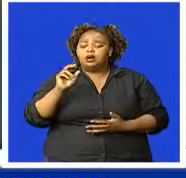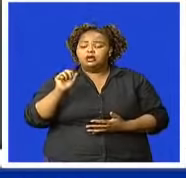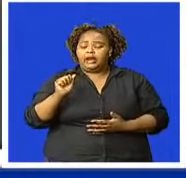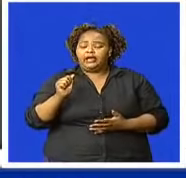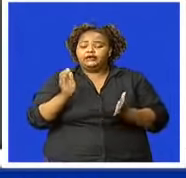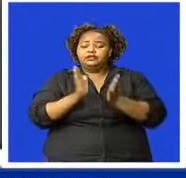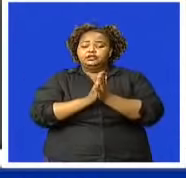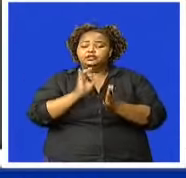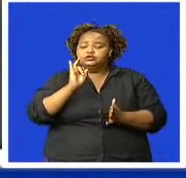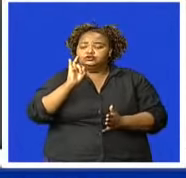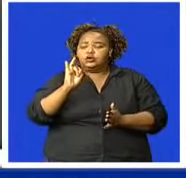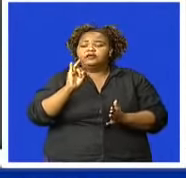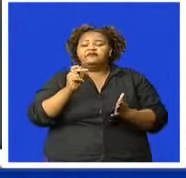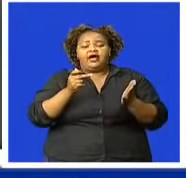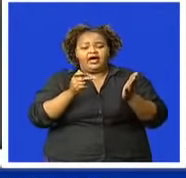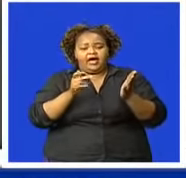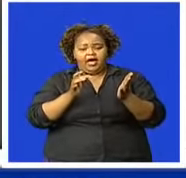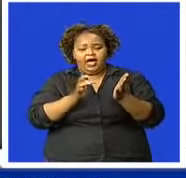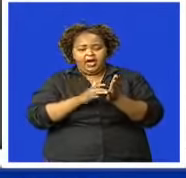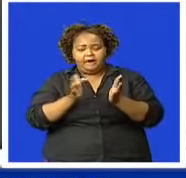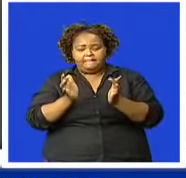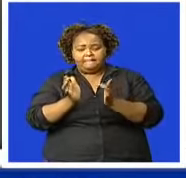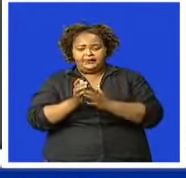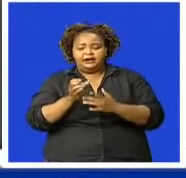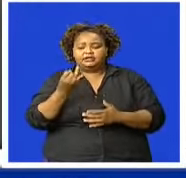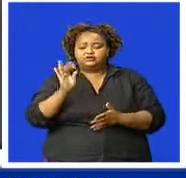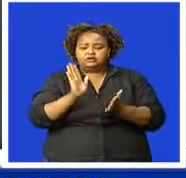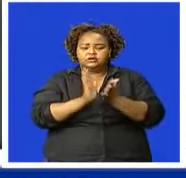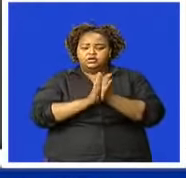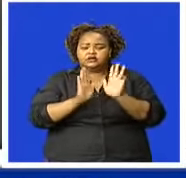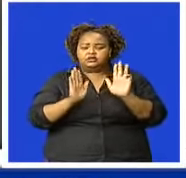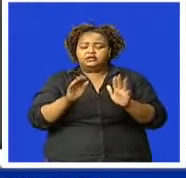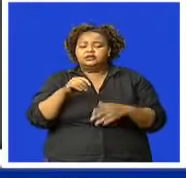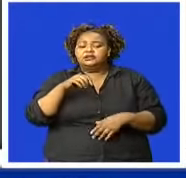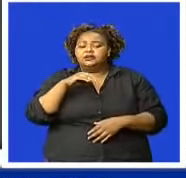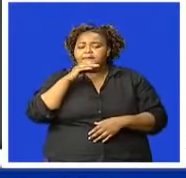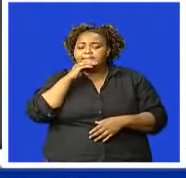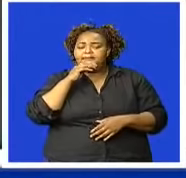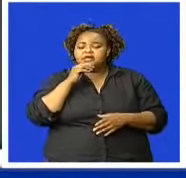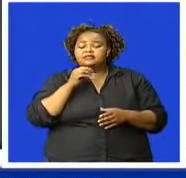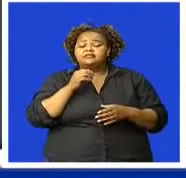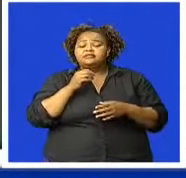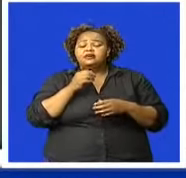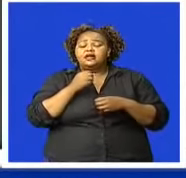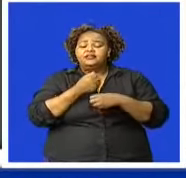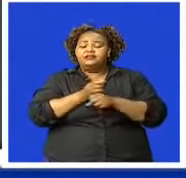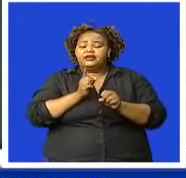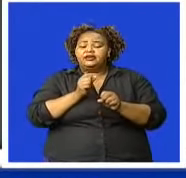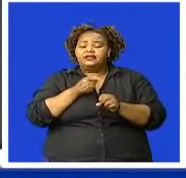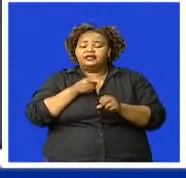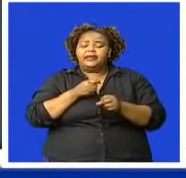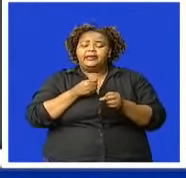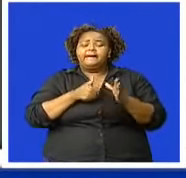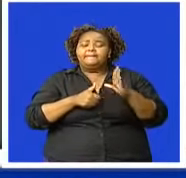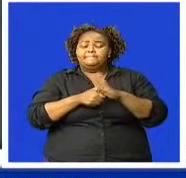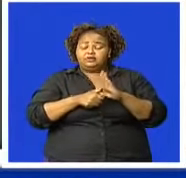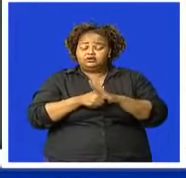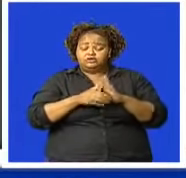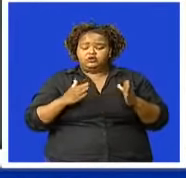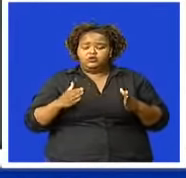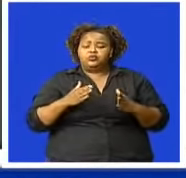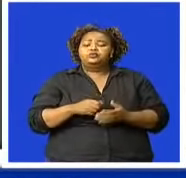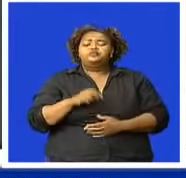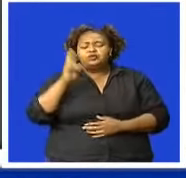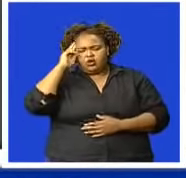2019 lelo deadline emgcoka ngoba 12 April nawakhumbula ukuthi kwendeka 1973 ngilapho inkosi